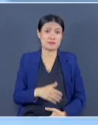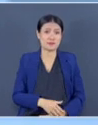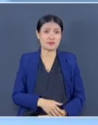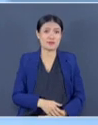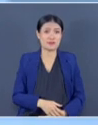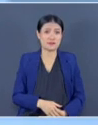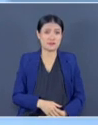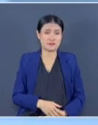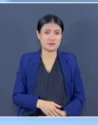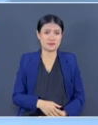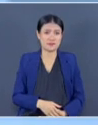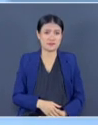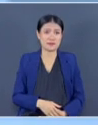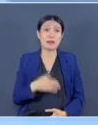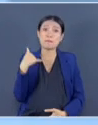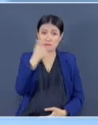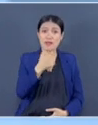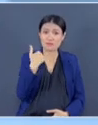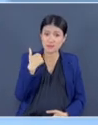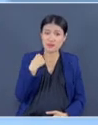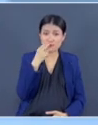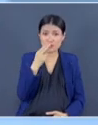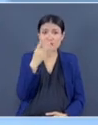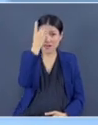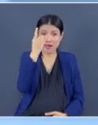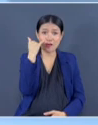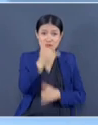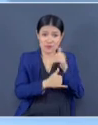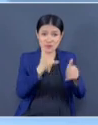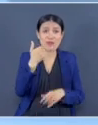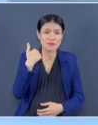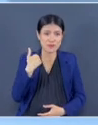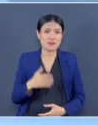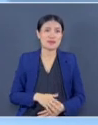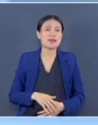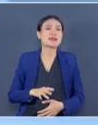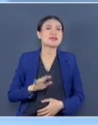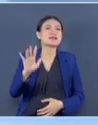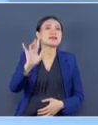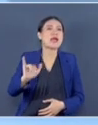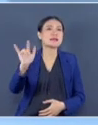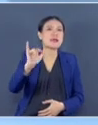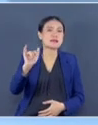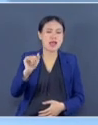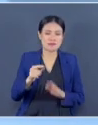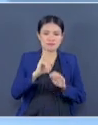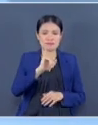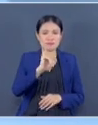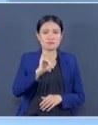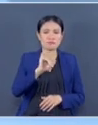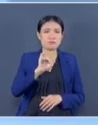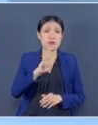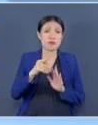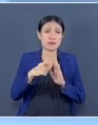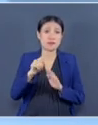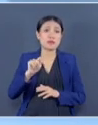ย์คุณเมฆวินัยไกรบุตรด้วยนะฮะหรือก่อนหน้านี้ย่าของน้องใบเตยไม่ใช่คุณใบเตย สุธีวัน นะย่าน้องใบเตยที่เค